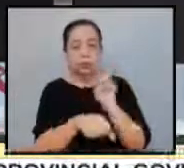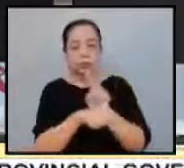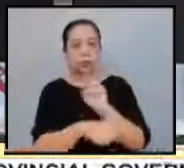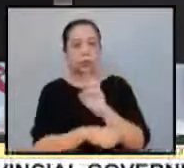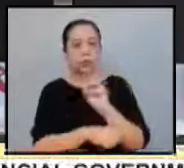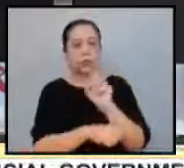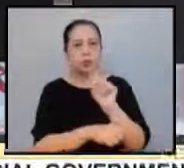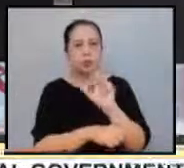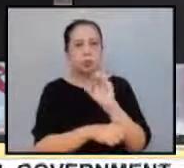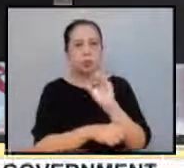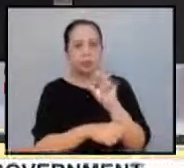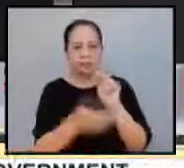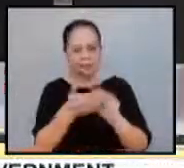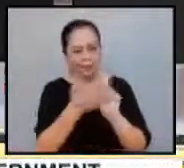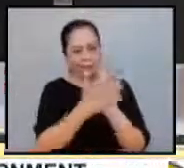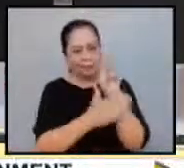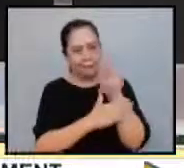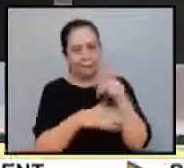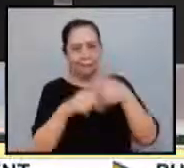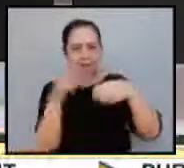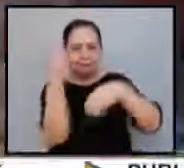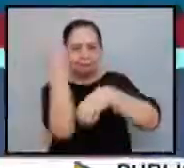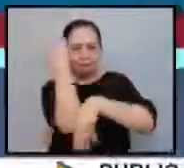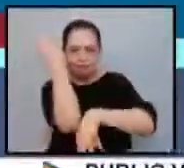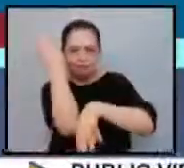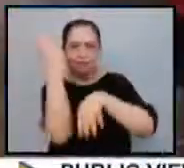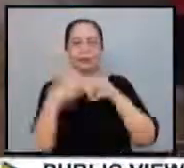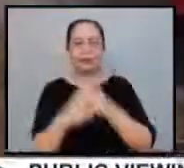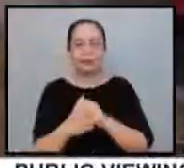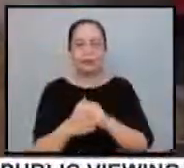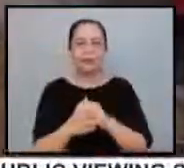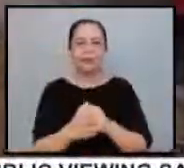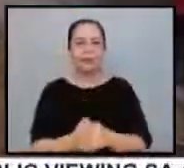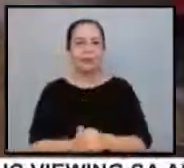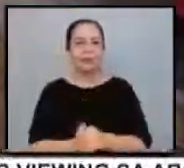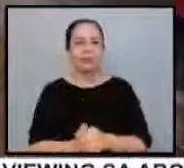Divine De La Torres sa detalye. Rise and shine, Divine!